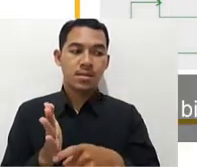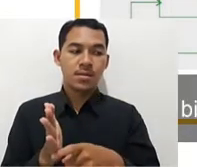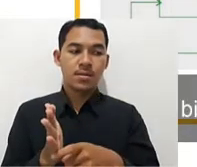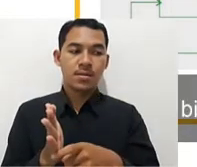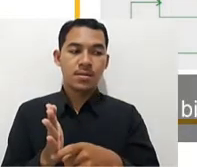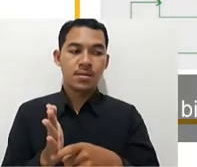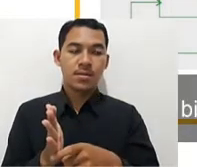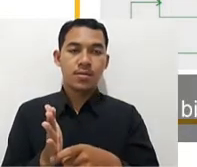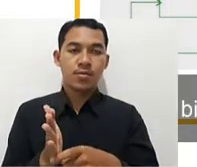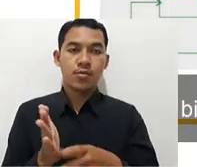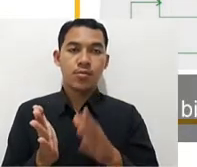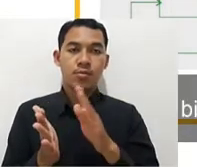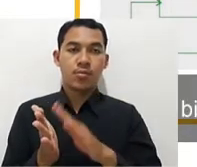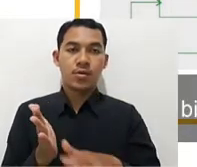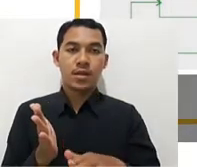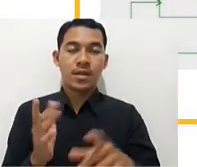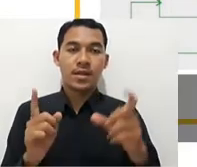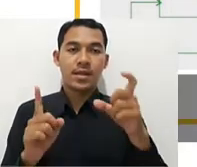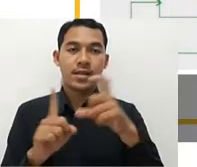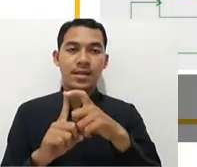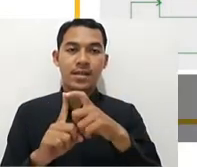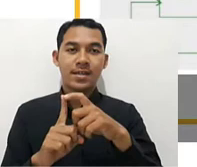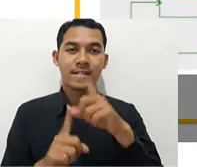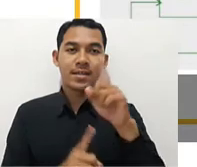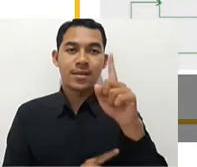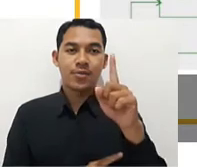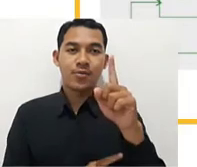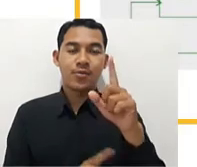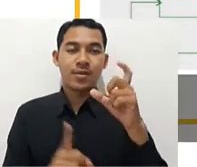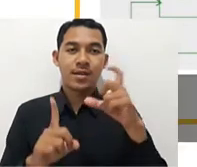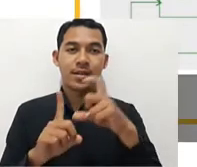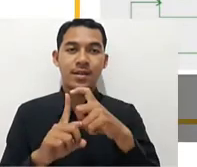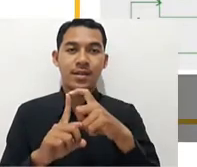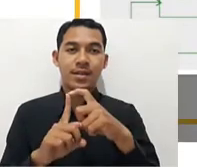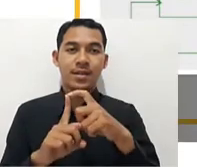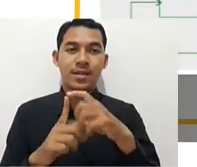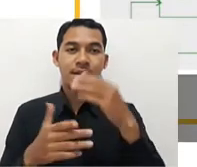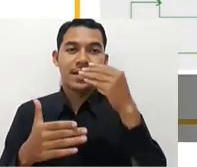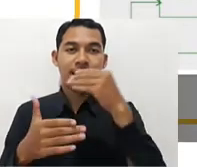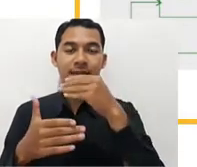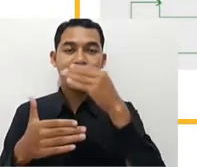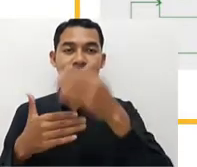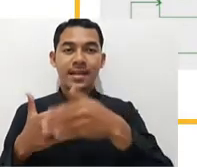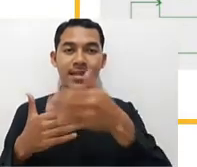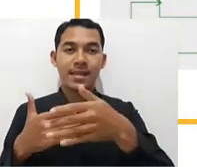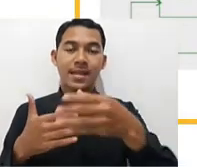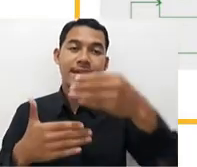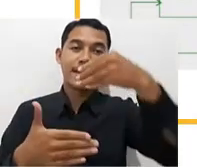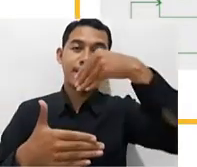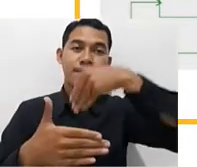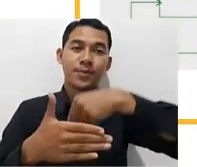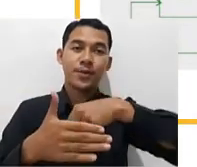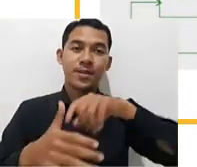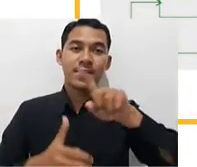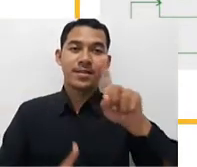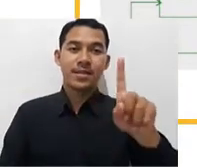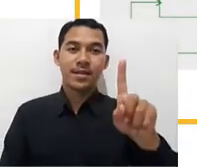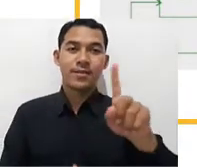Biar gampang kita sebutnya sebagai D1 aja ya, data input 1. Sorry. Data input 1, ini gimana hapus saya?